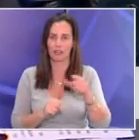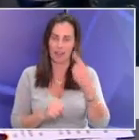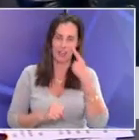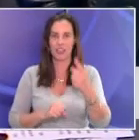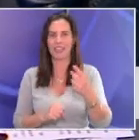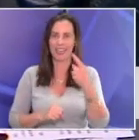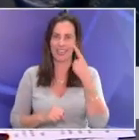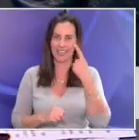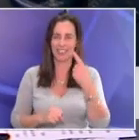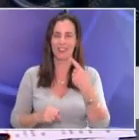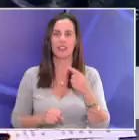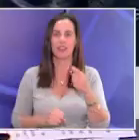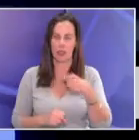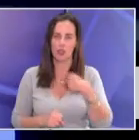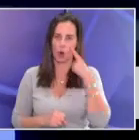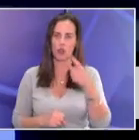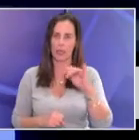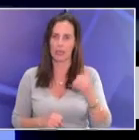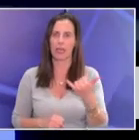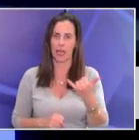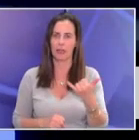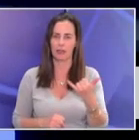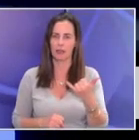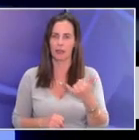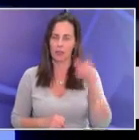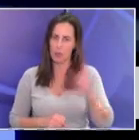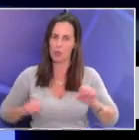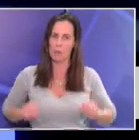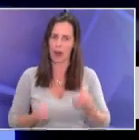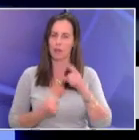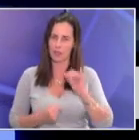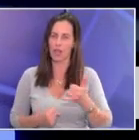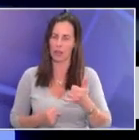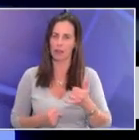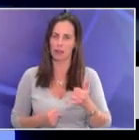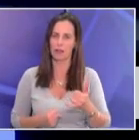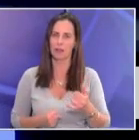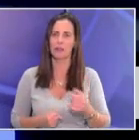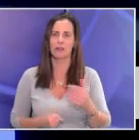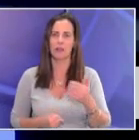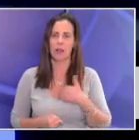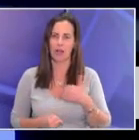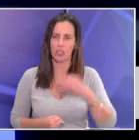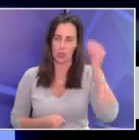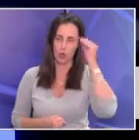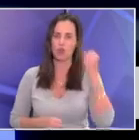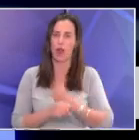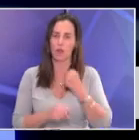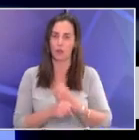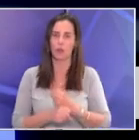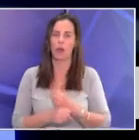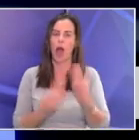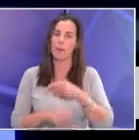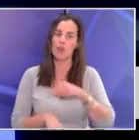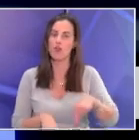צורת השיח בינינו, אני רואה שהיא כן טיפוס פעלתני והיא כן תיתן. אני זוכרת שעבדתי